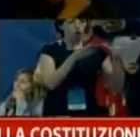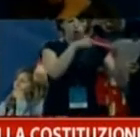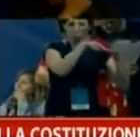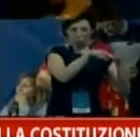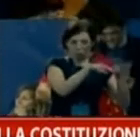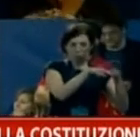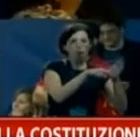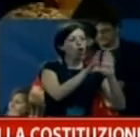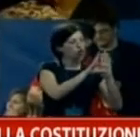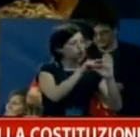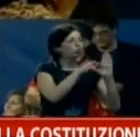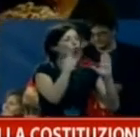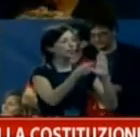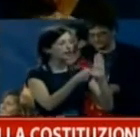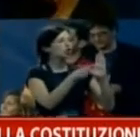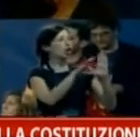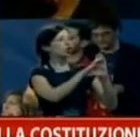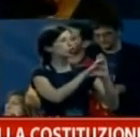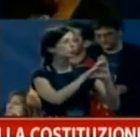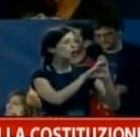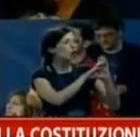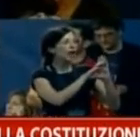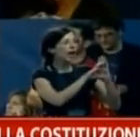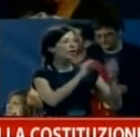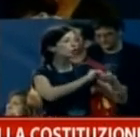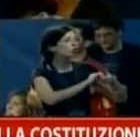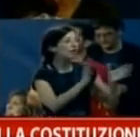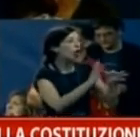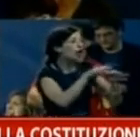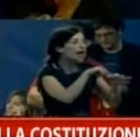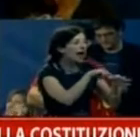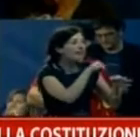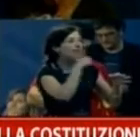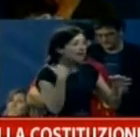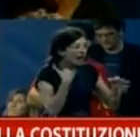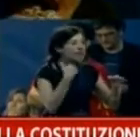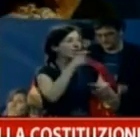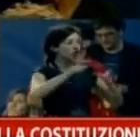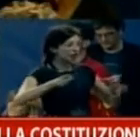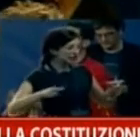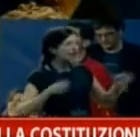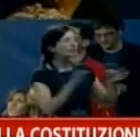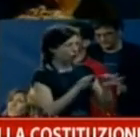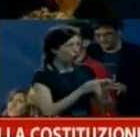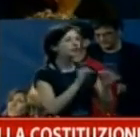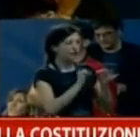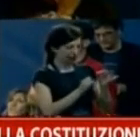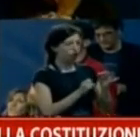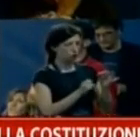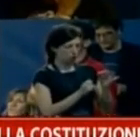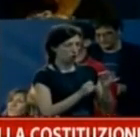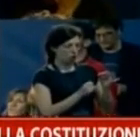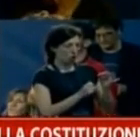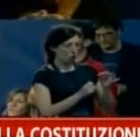Costituzione, essendo progetto di società, ha bisogno del consenso dei cittadini e ha bisogno di